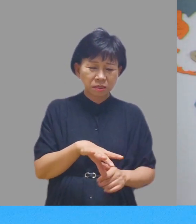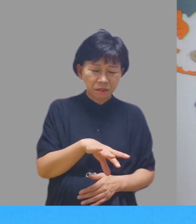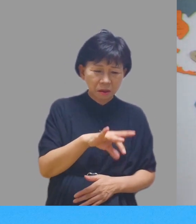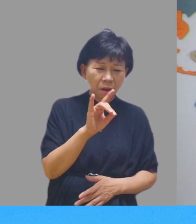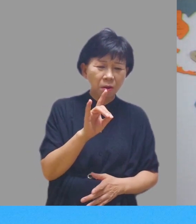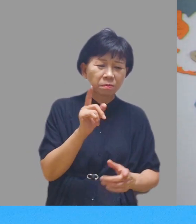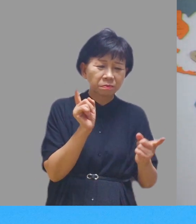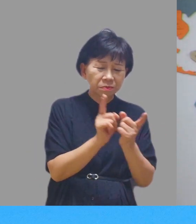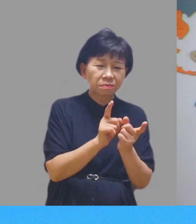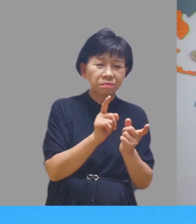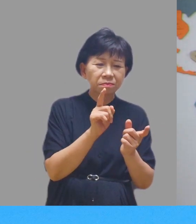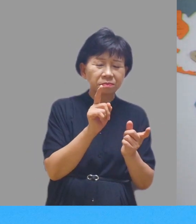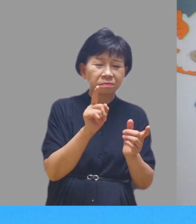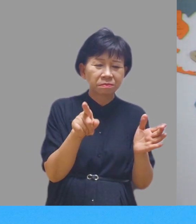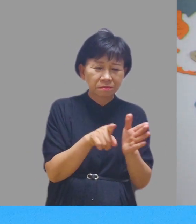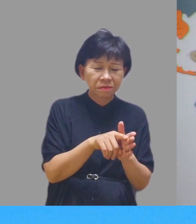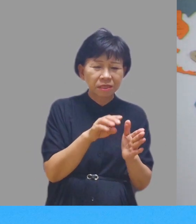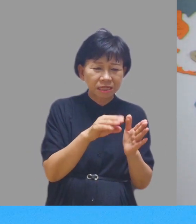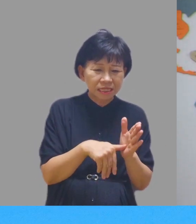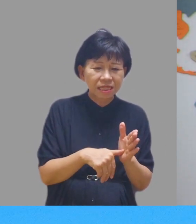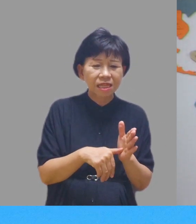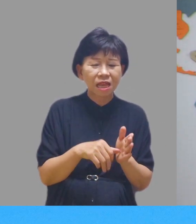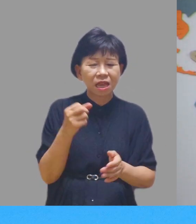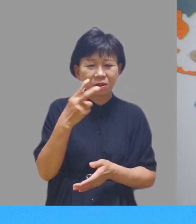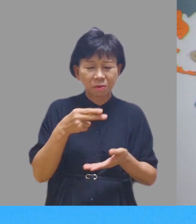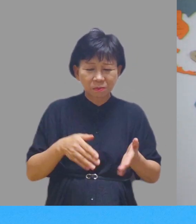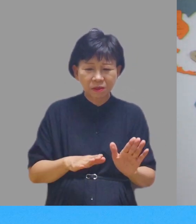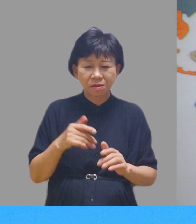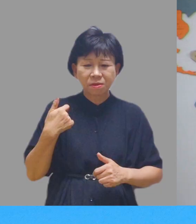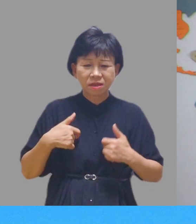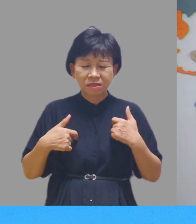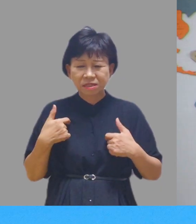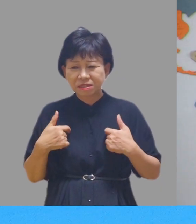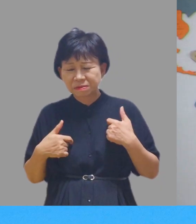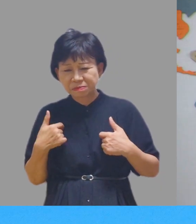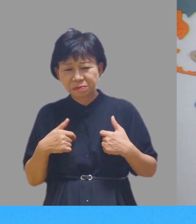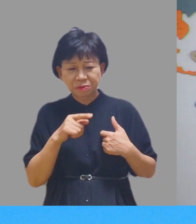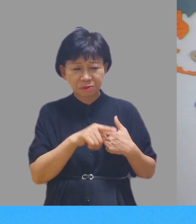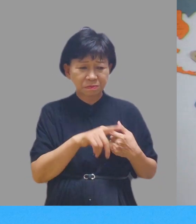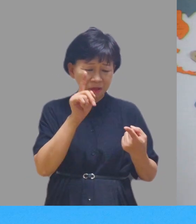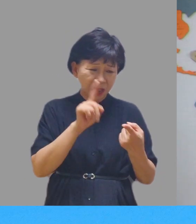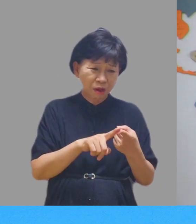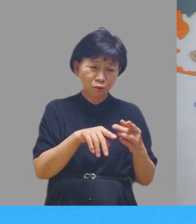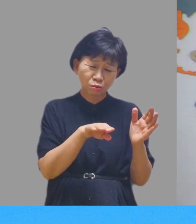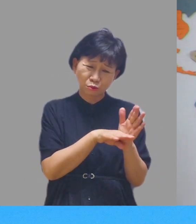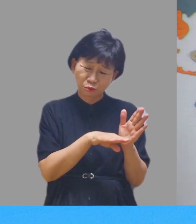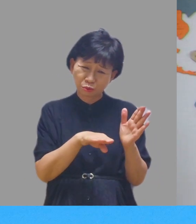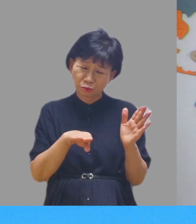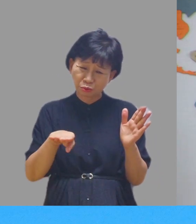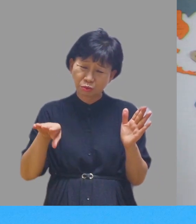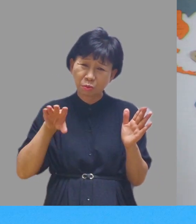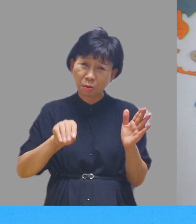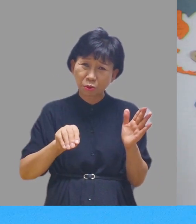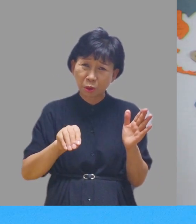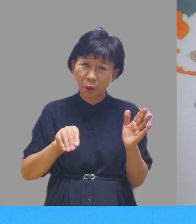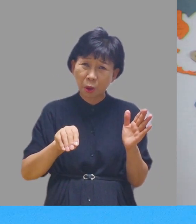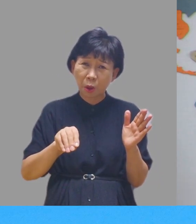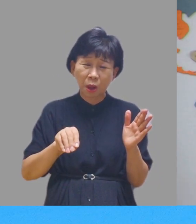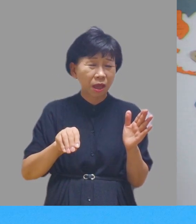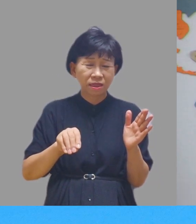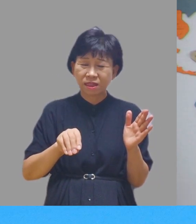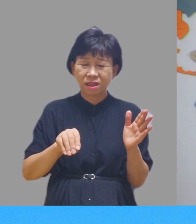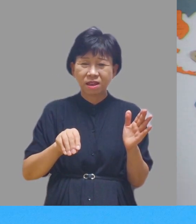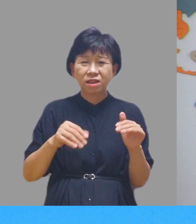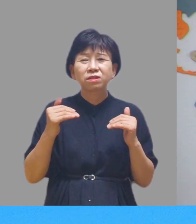만나서 거듭남의 비밀, 중생의 그 기쁨을 경험하고 난 이후에 거기서 스탑! 멈추면 안